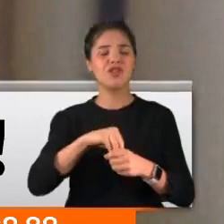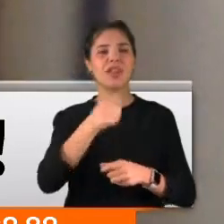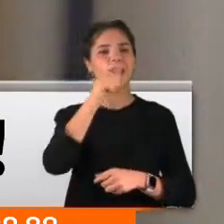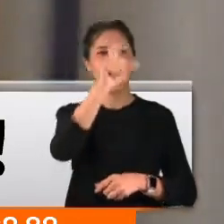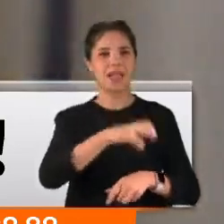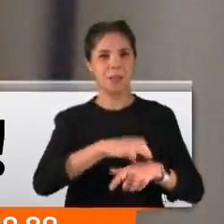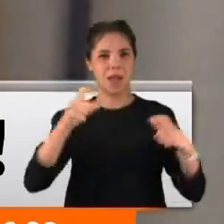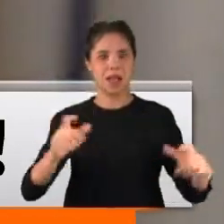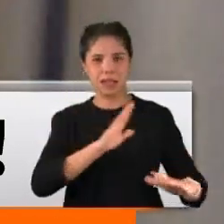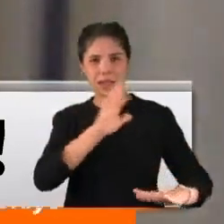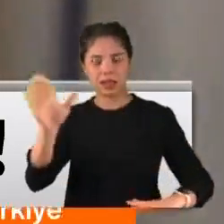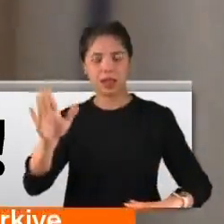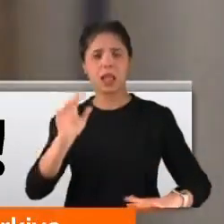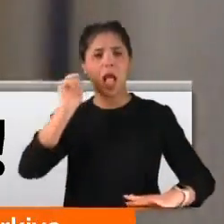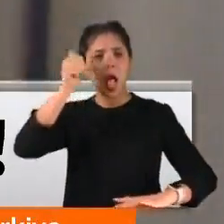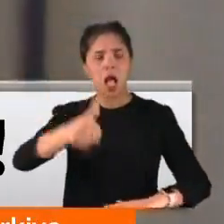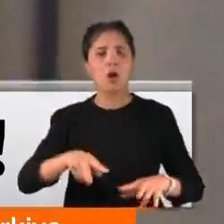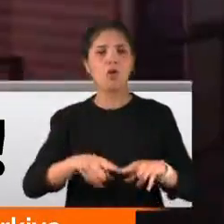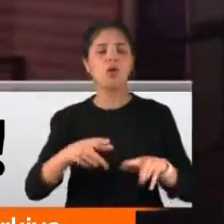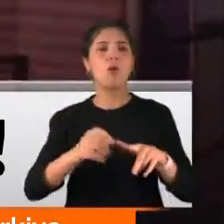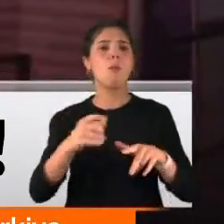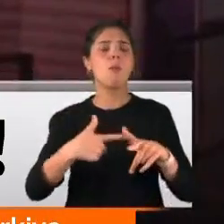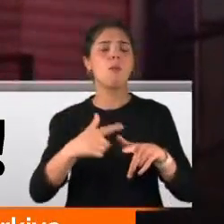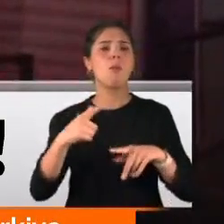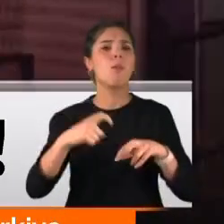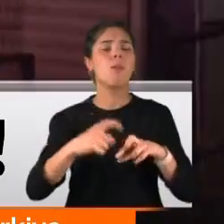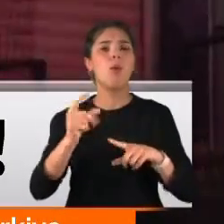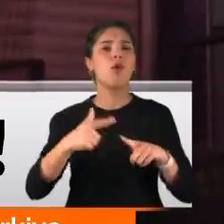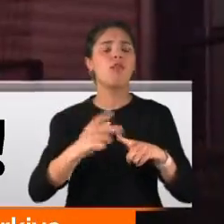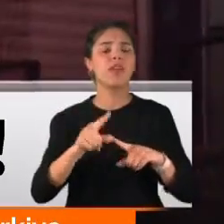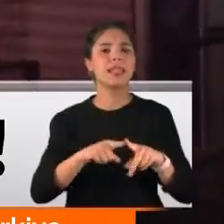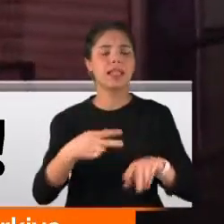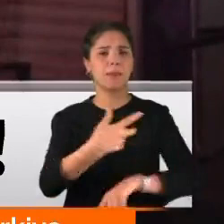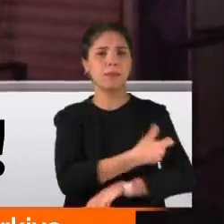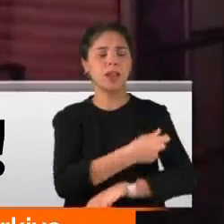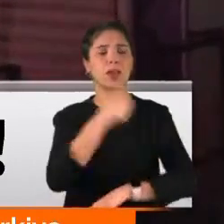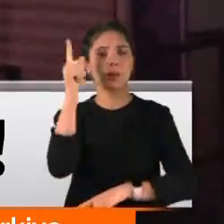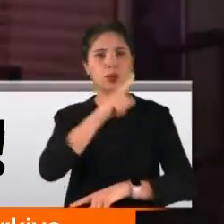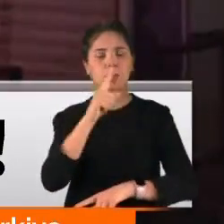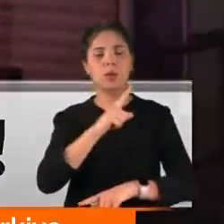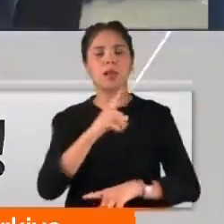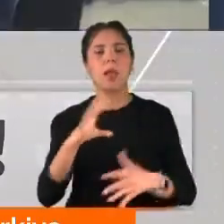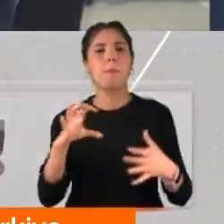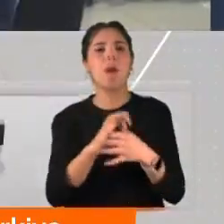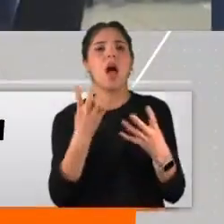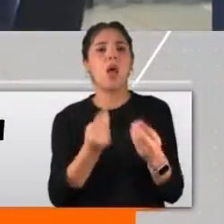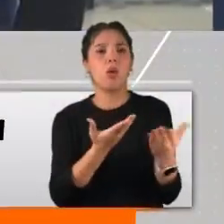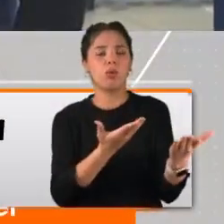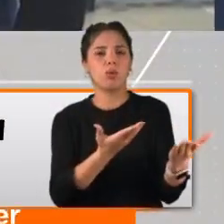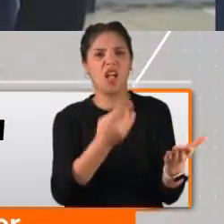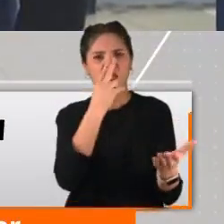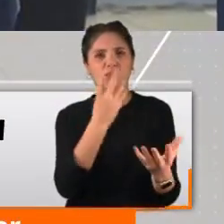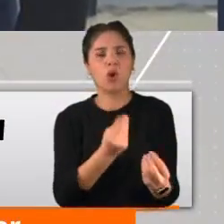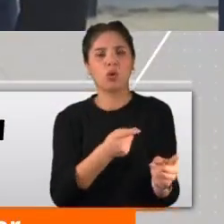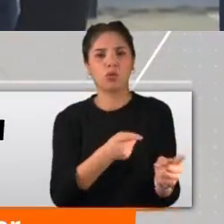hastanede gün be gün morfin bağımlısına dönüştü. 30.000 TL karşılığında bana bu ilacı yapıp bağımlı yaptılar. Ben ilacı